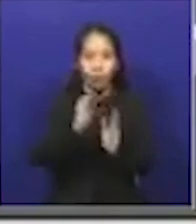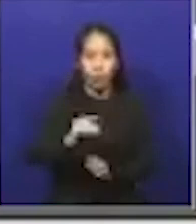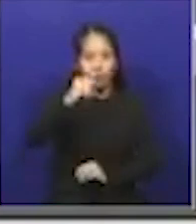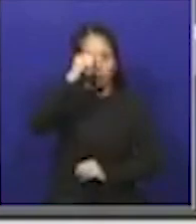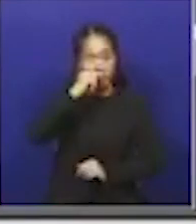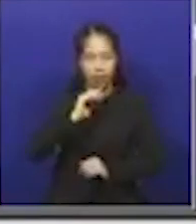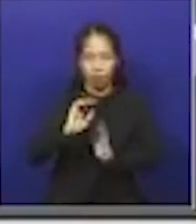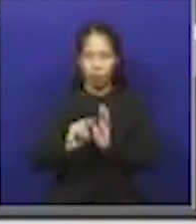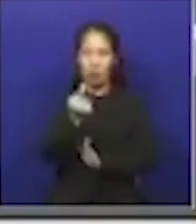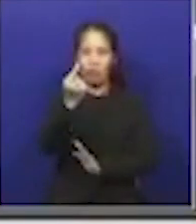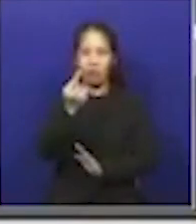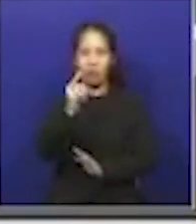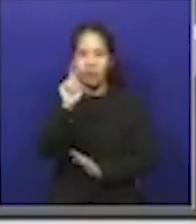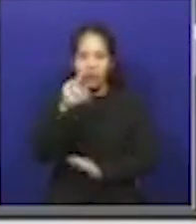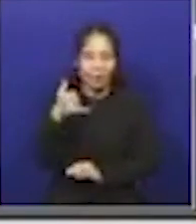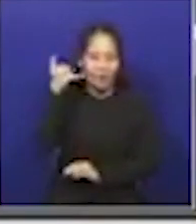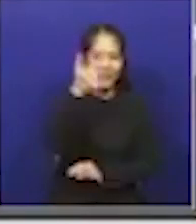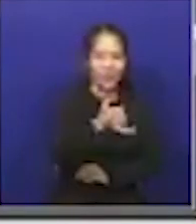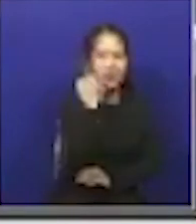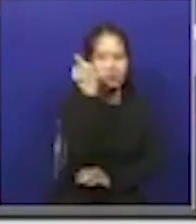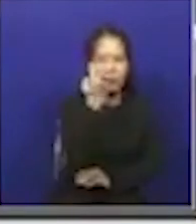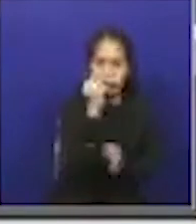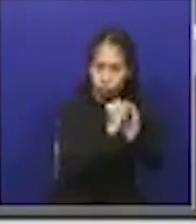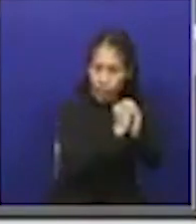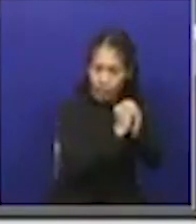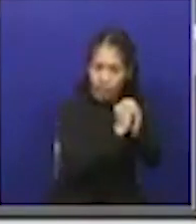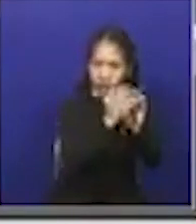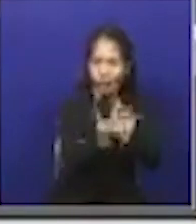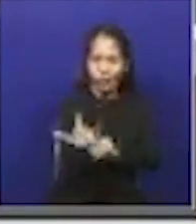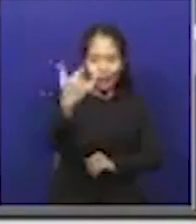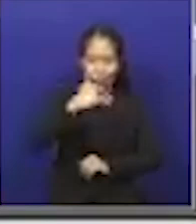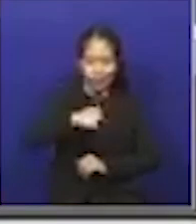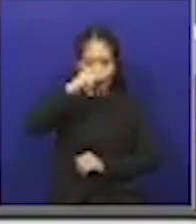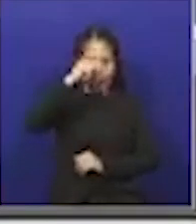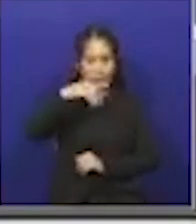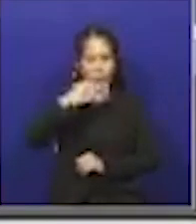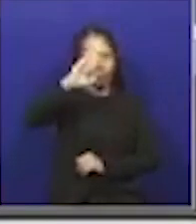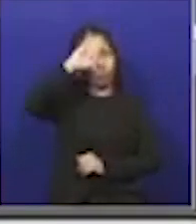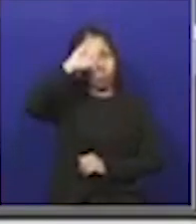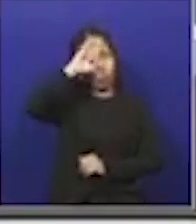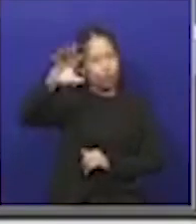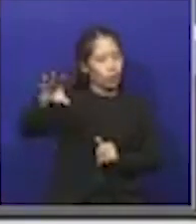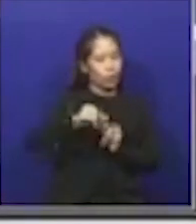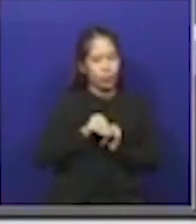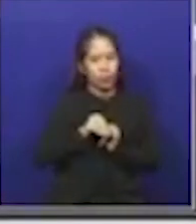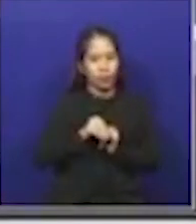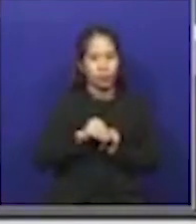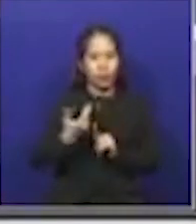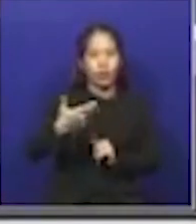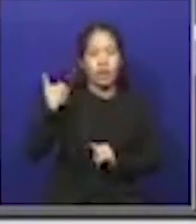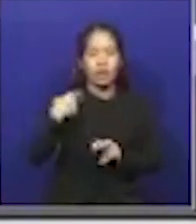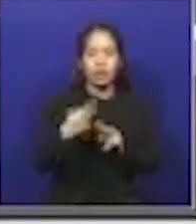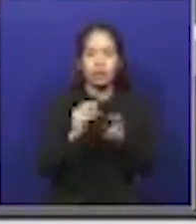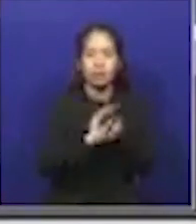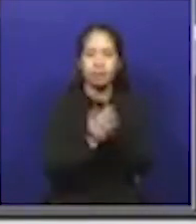กไปเที่ยวประเทศจีนแล้วกลับมาแล้วป่วยเป็นโรคนี้ตอนนั้นชื่อถูกเปลี่ยน